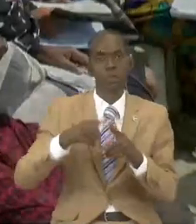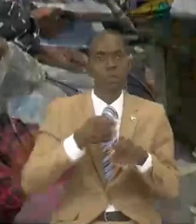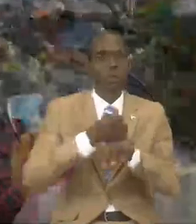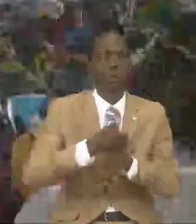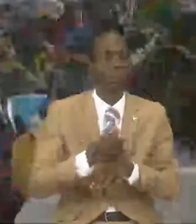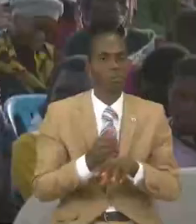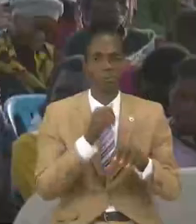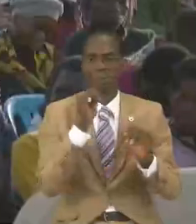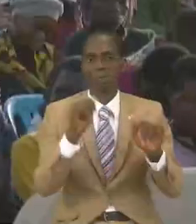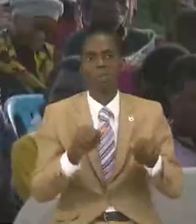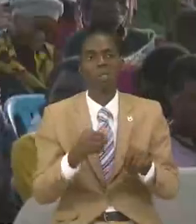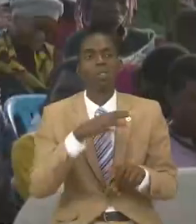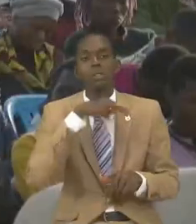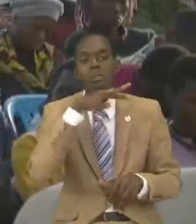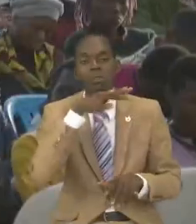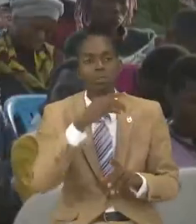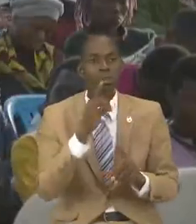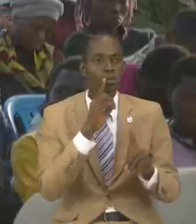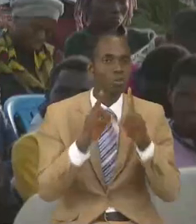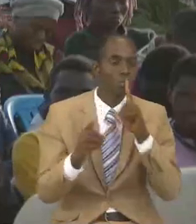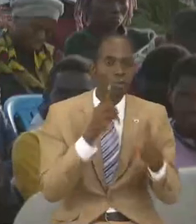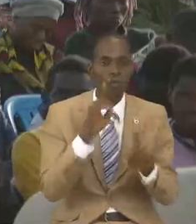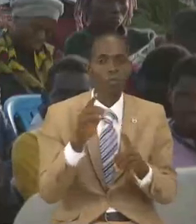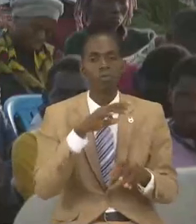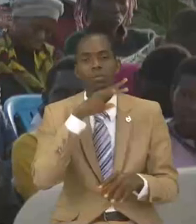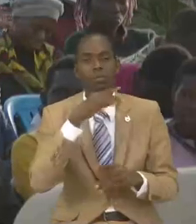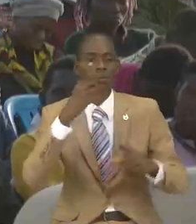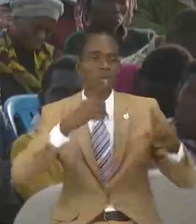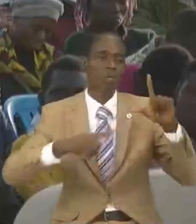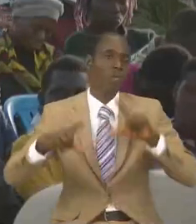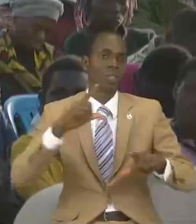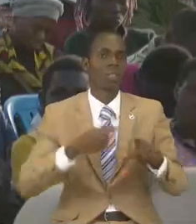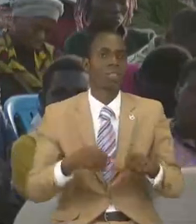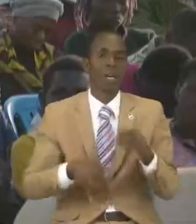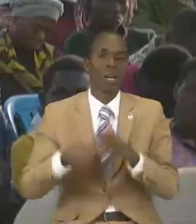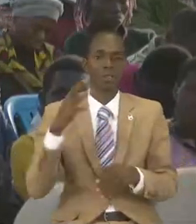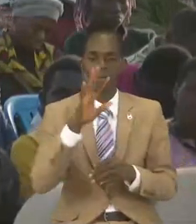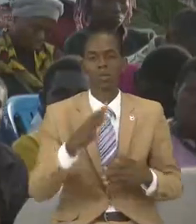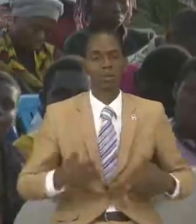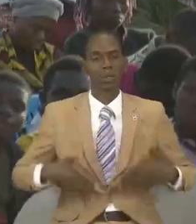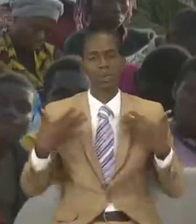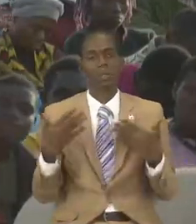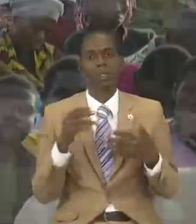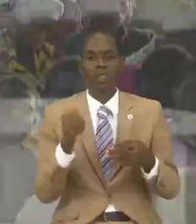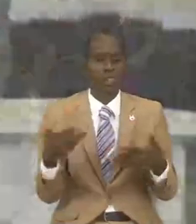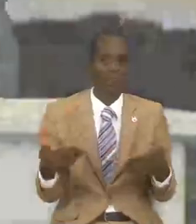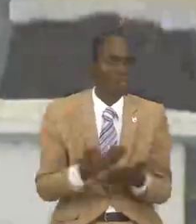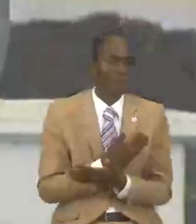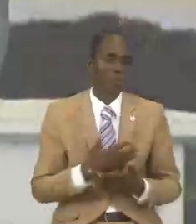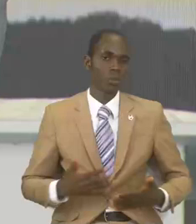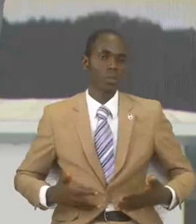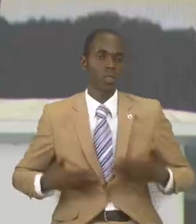À la calomnie, aux paroles déshonnêtes qui pourraient sortir de votre bouche. Une nouvelle vie, une